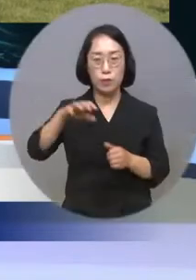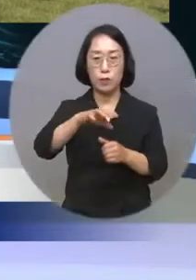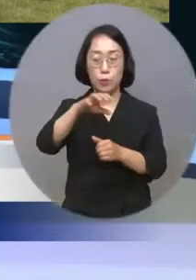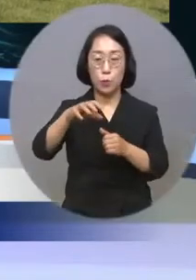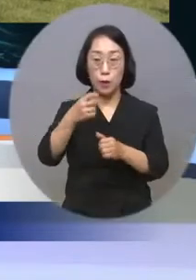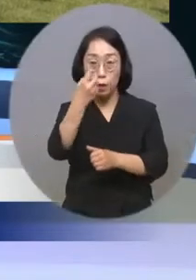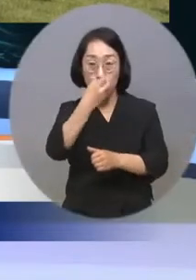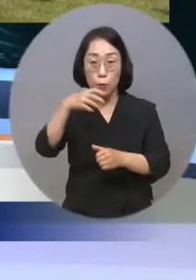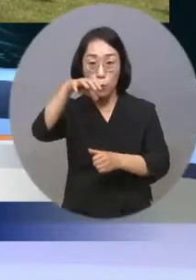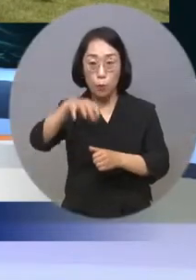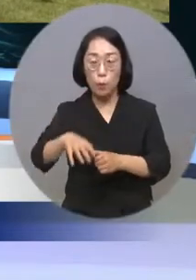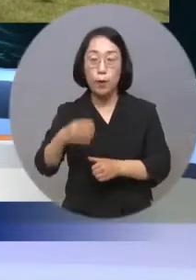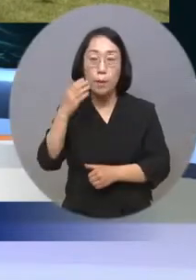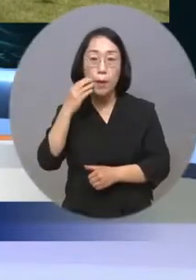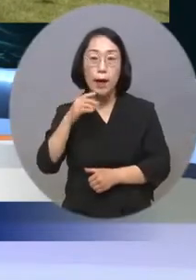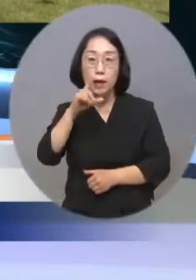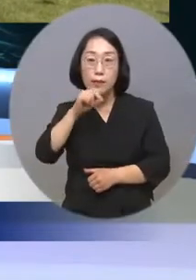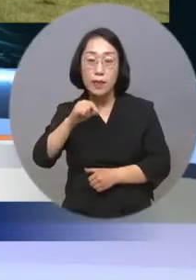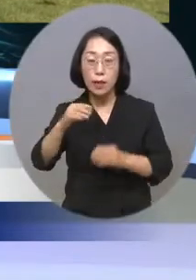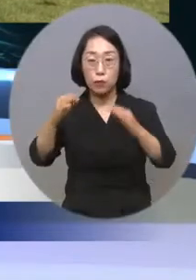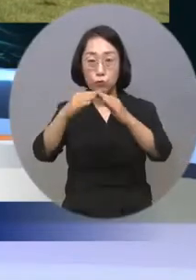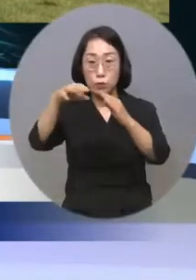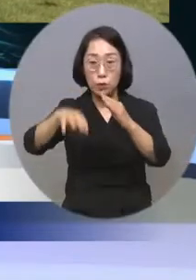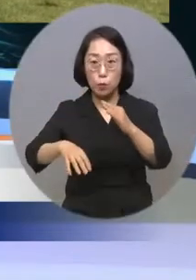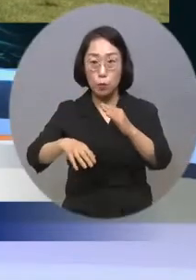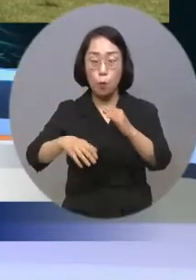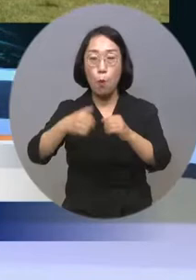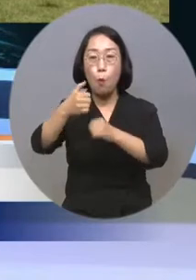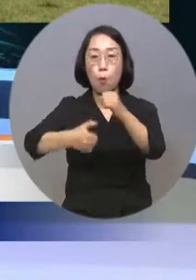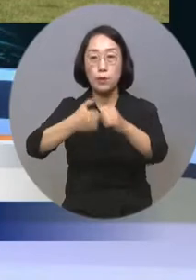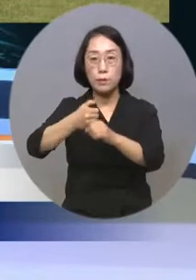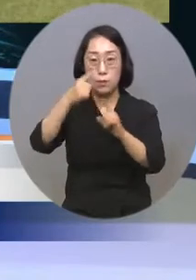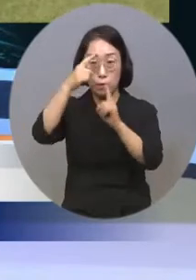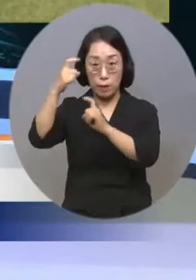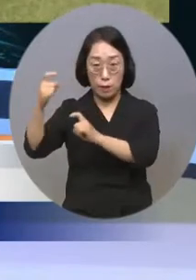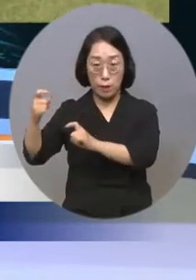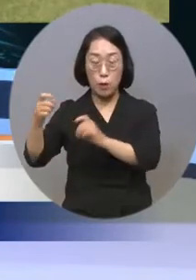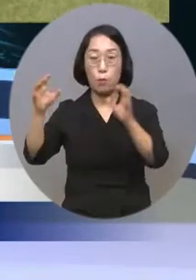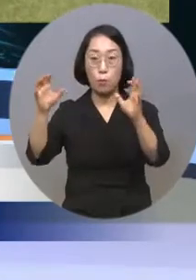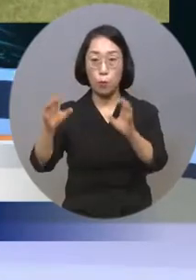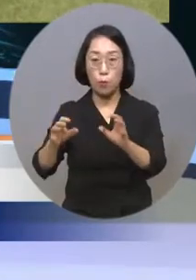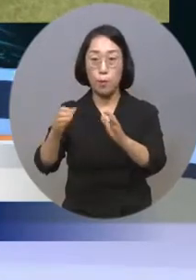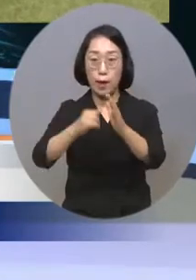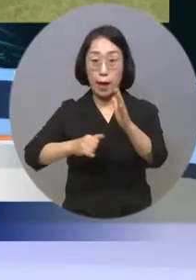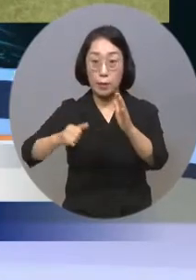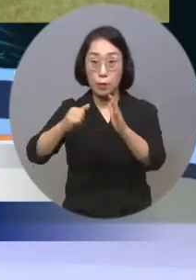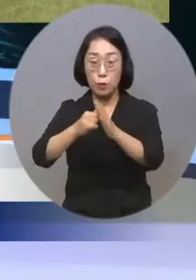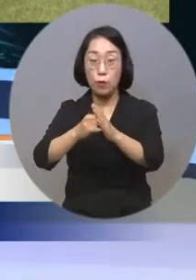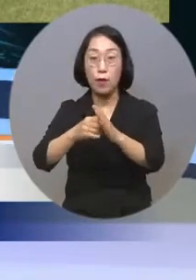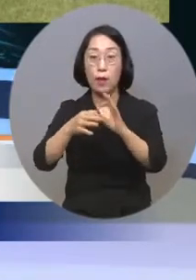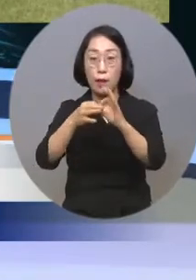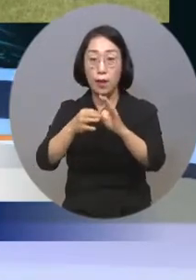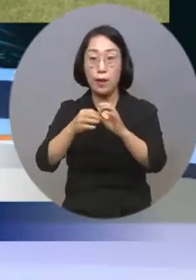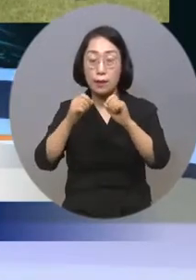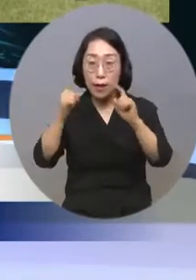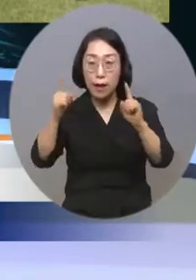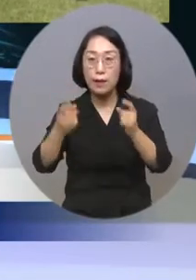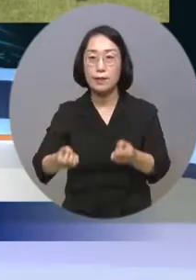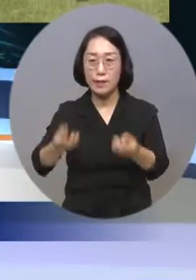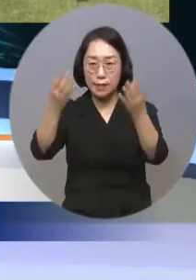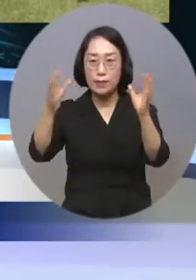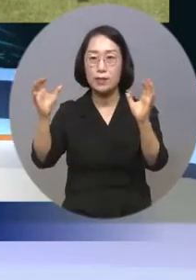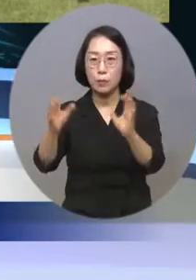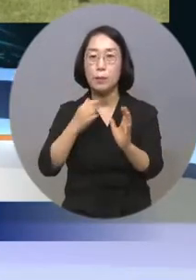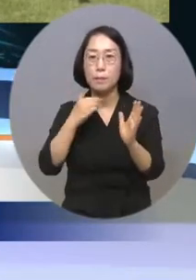정신요양시설 파랑새 둥지가 설립 50주년을 맞아 기념식과 함께 가정의 달 효잔치를 개최했습니다.